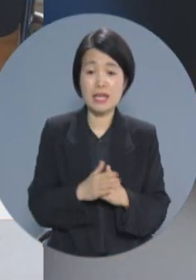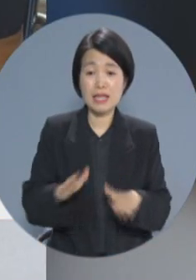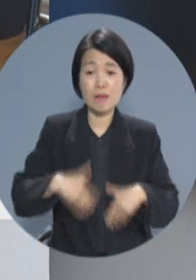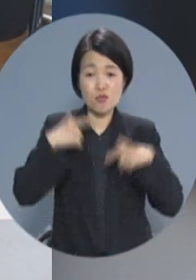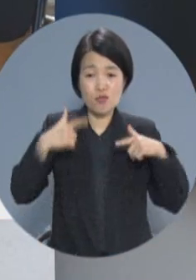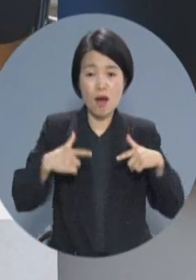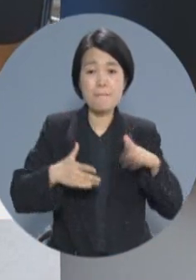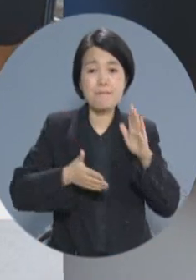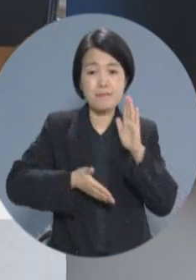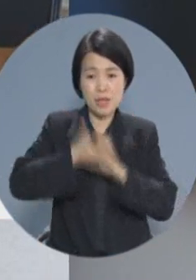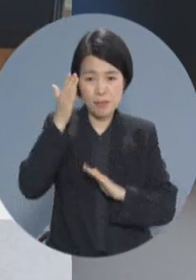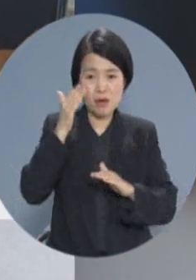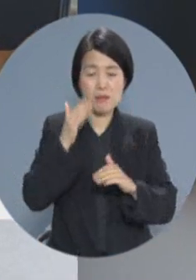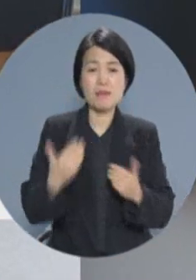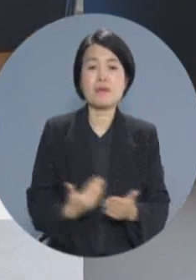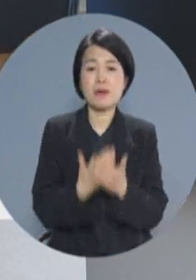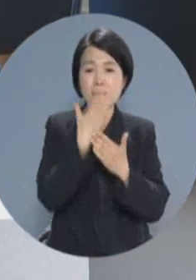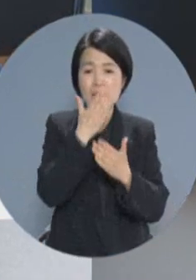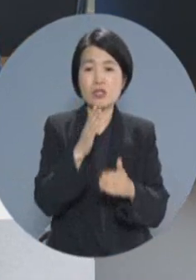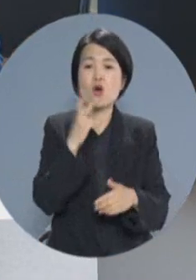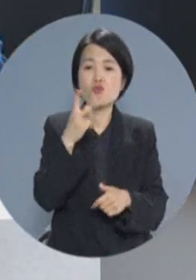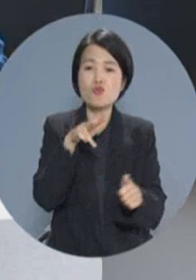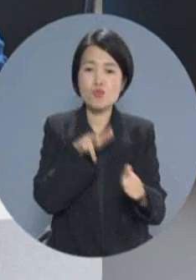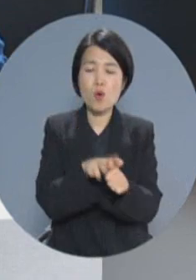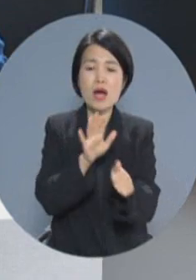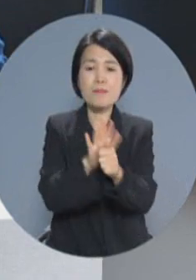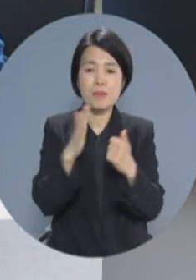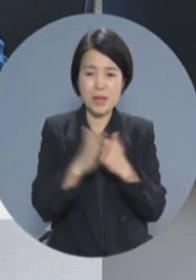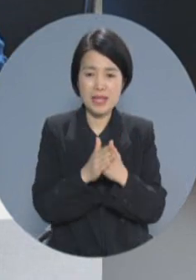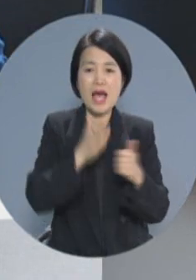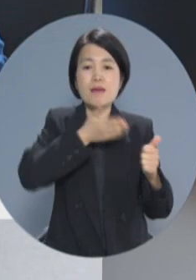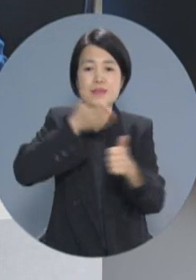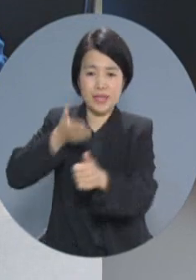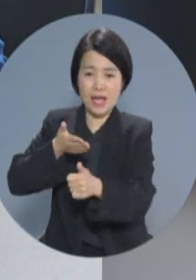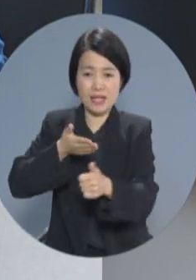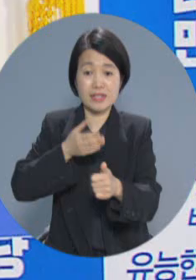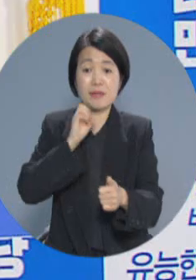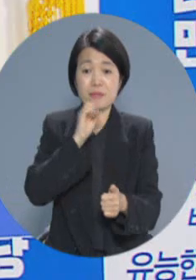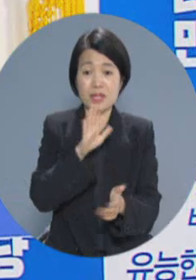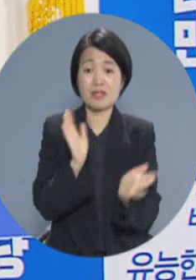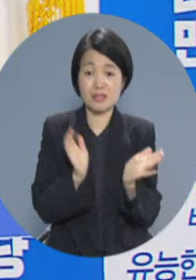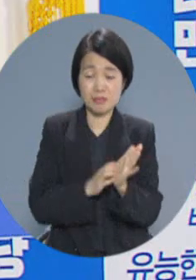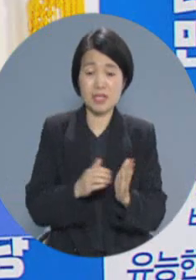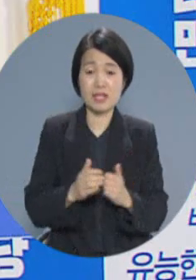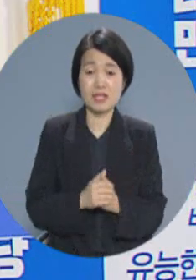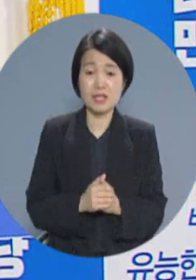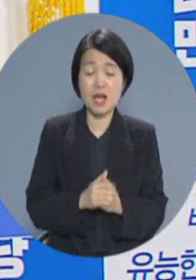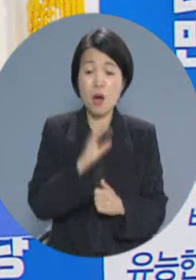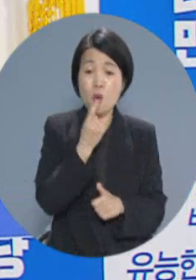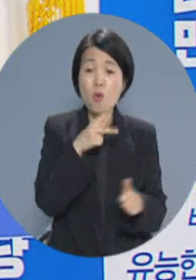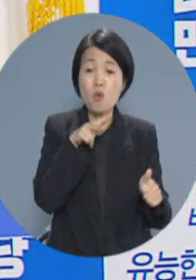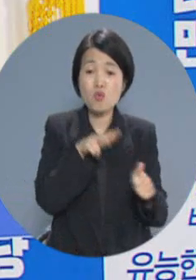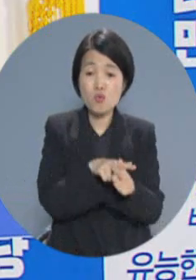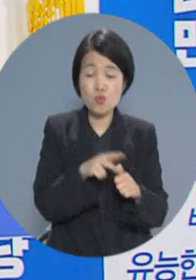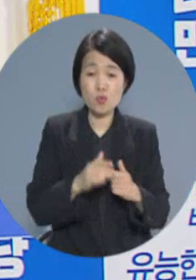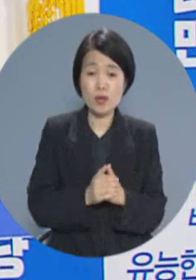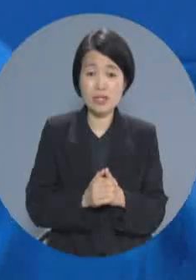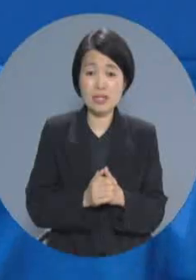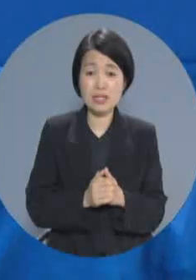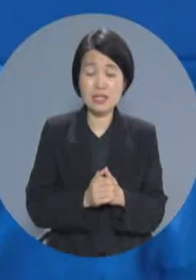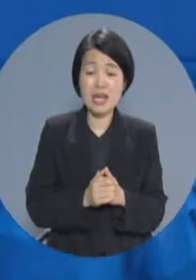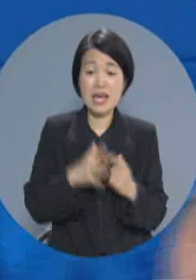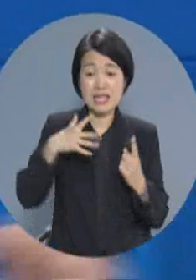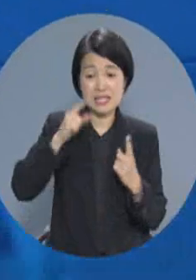수도로 기반을 다질 수 있도록 두 후보가 협력해달라는 당부를 전했다고 밝혔습니다. 오학은 후보는 민주당